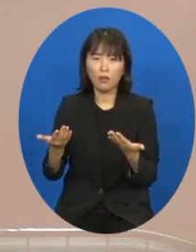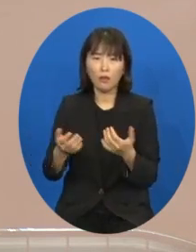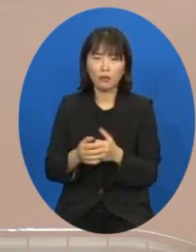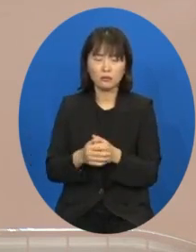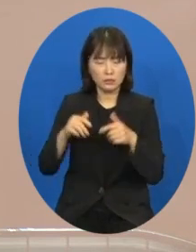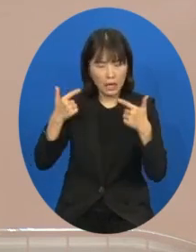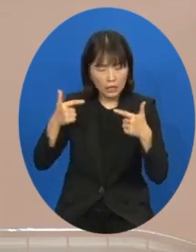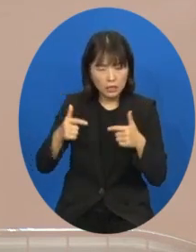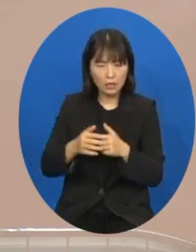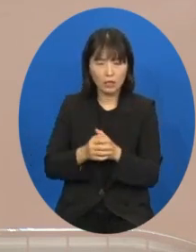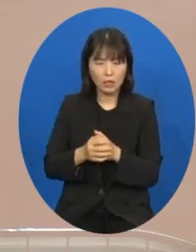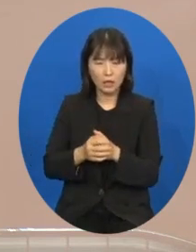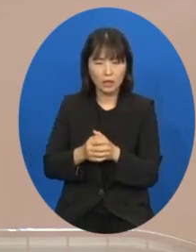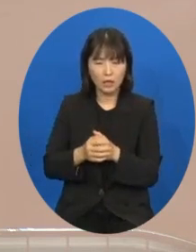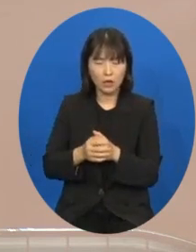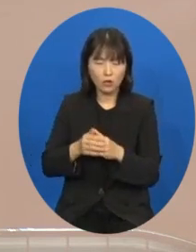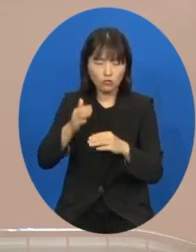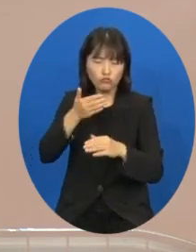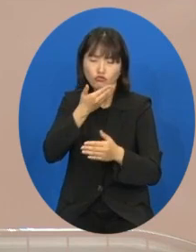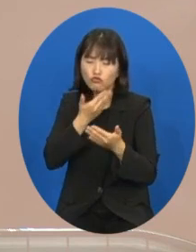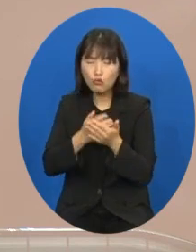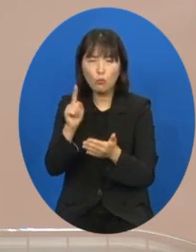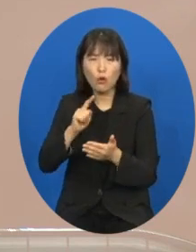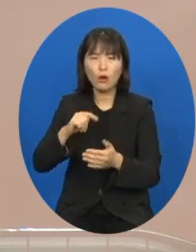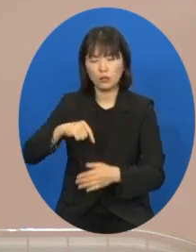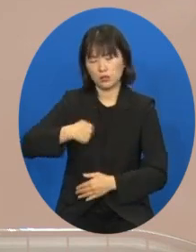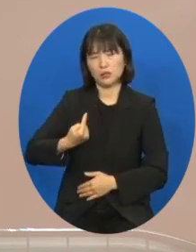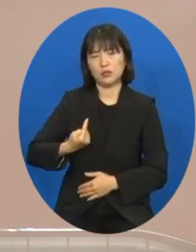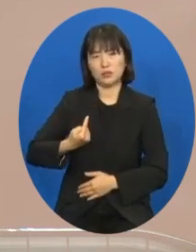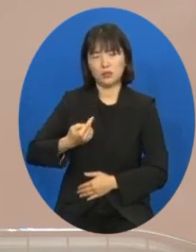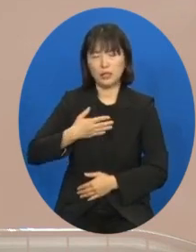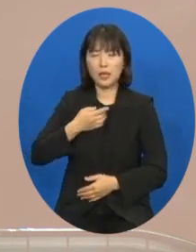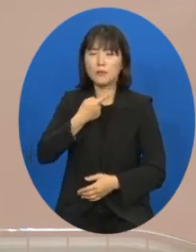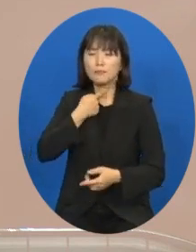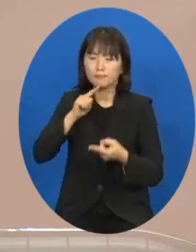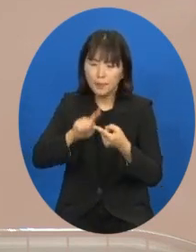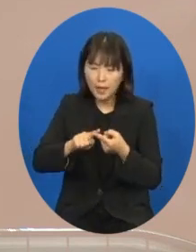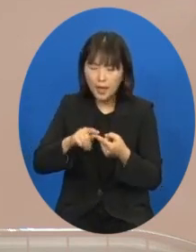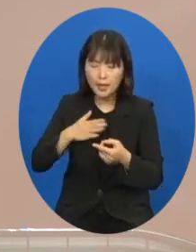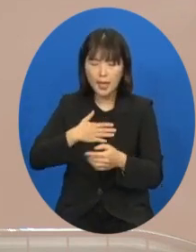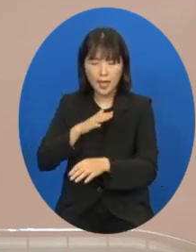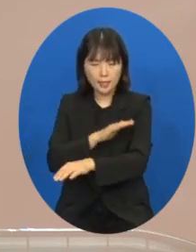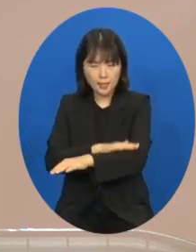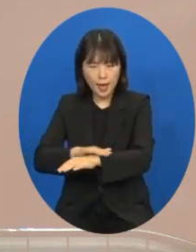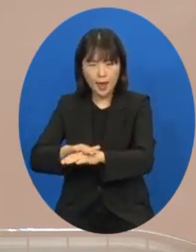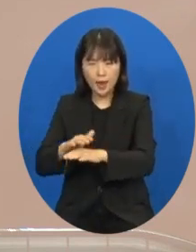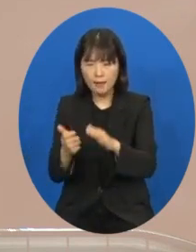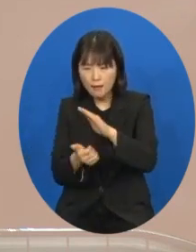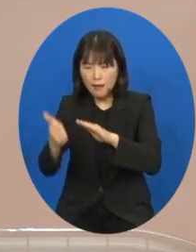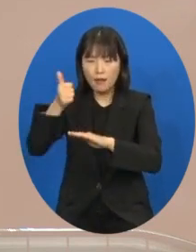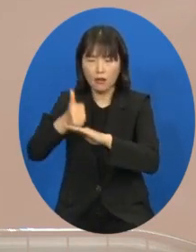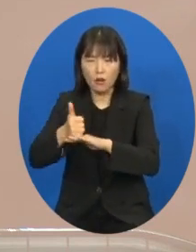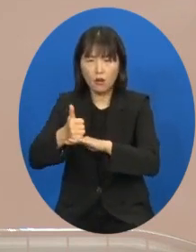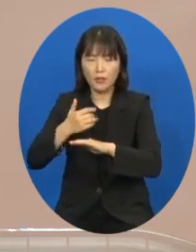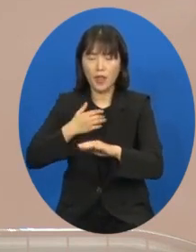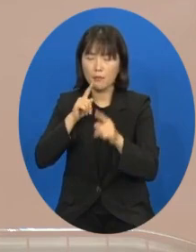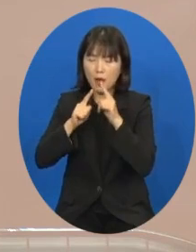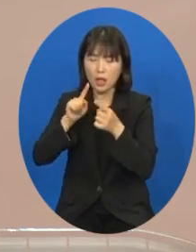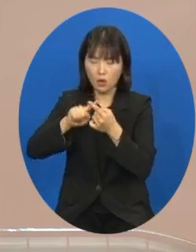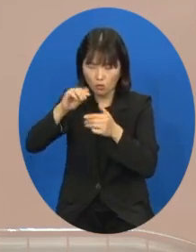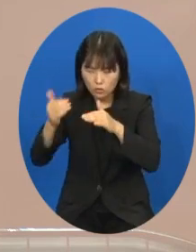항상 초점은 자기 자신이에요. 내 마음에 드는 거, 내게 잘 되는 거, 내 말대로 된